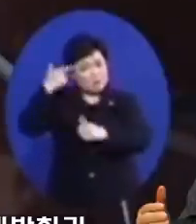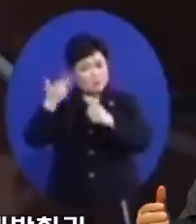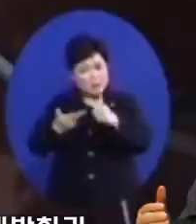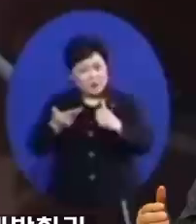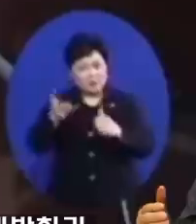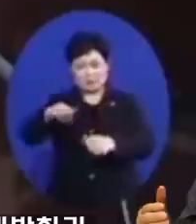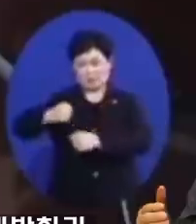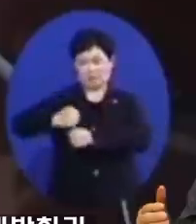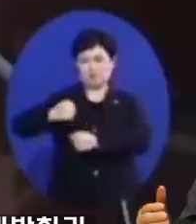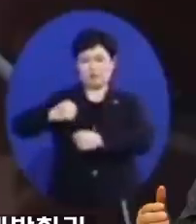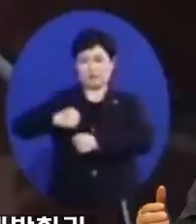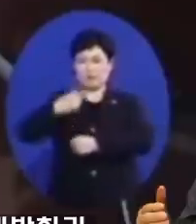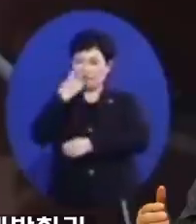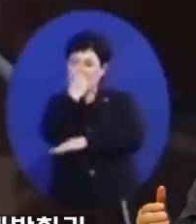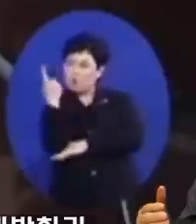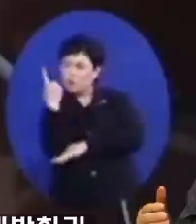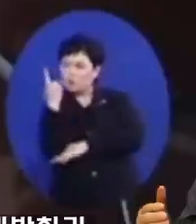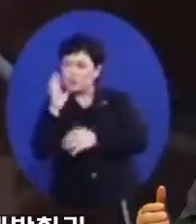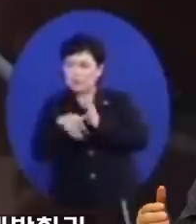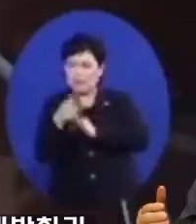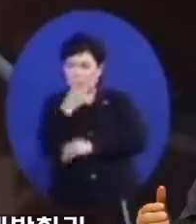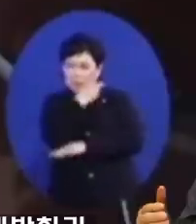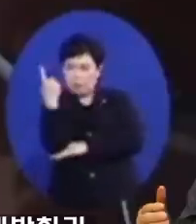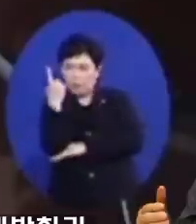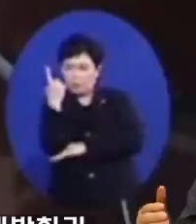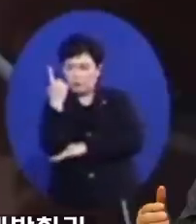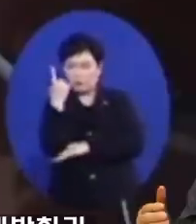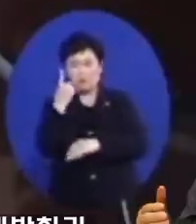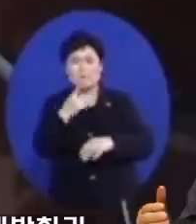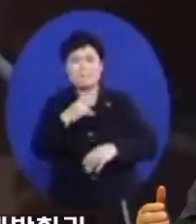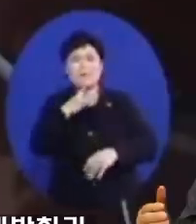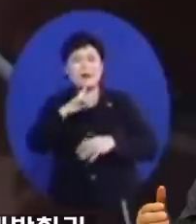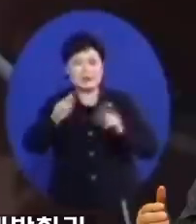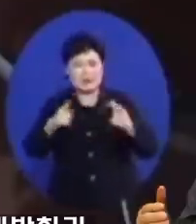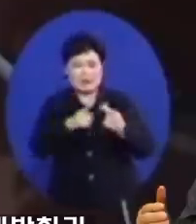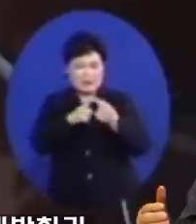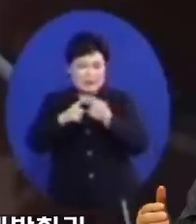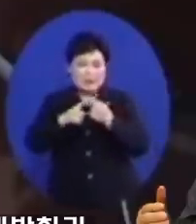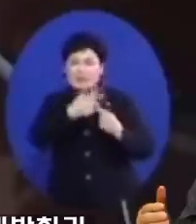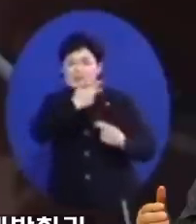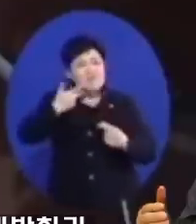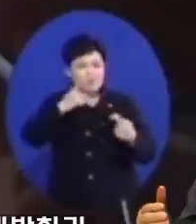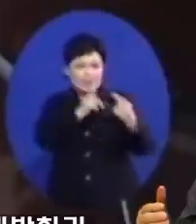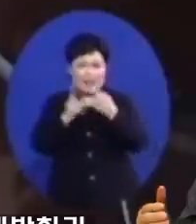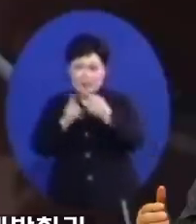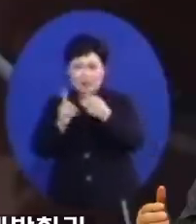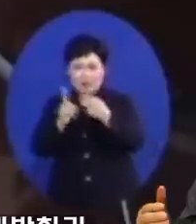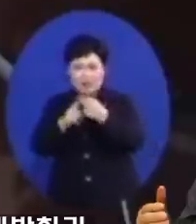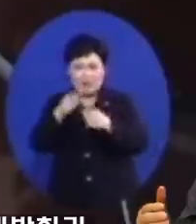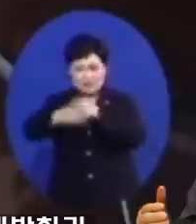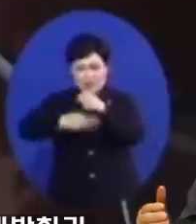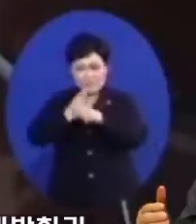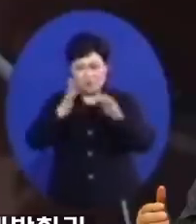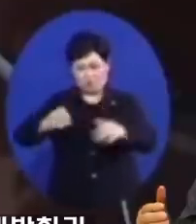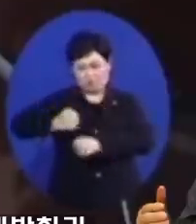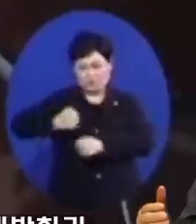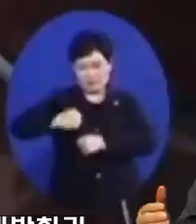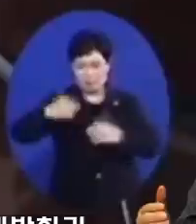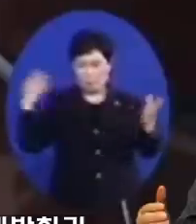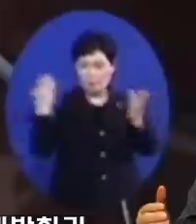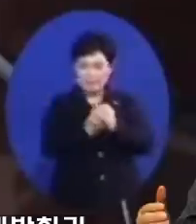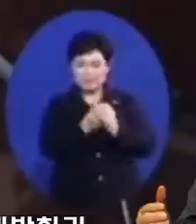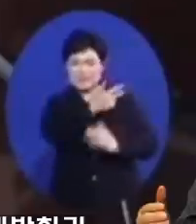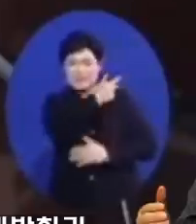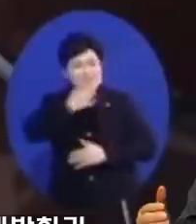때 보초 쓸 때면 보초만 쓰는 것이 아니라 영어 단어를 외웠다는 것입니다. 내가 군대 3년 동안 있을 동안에 완전히